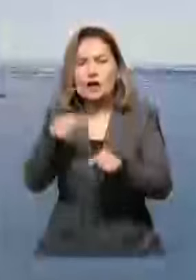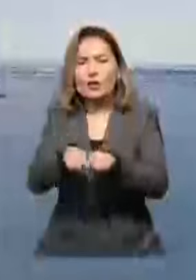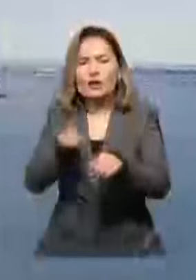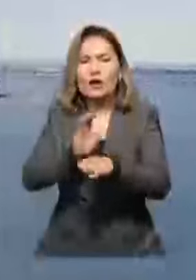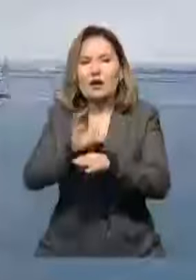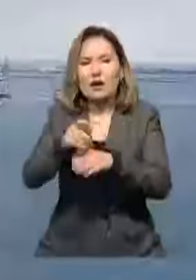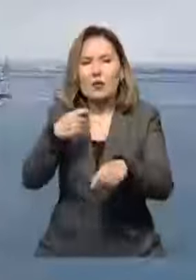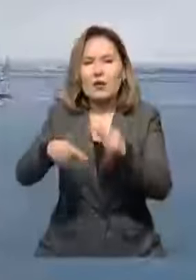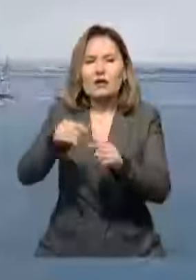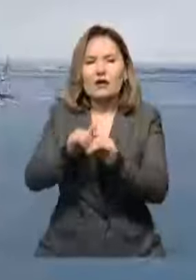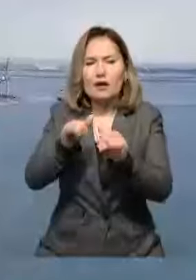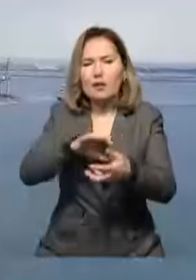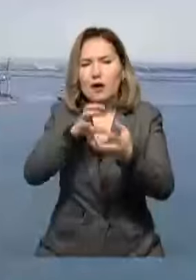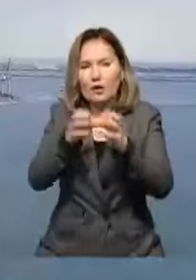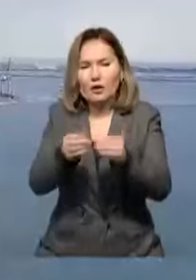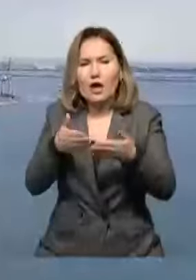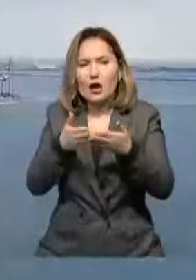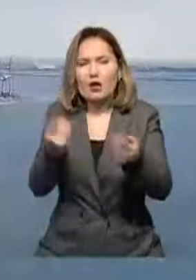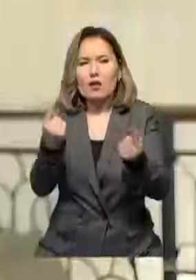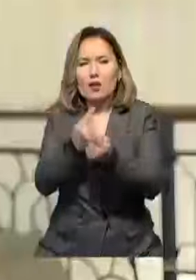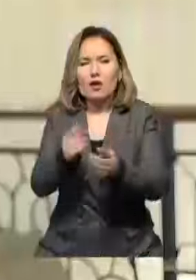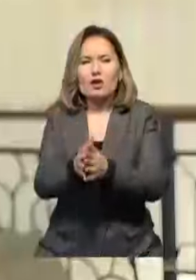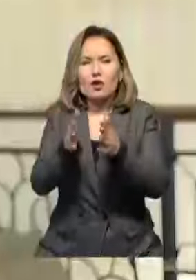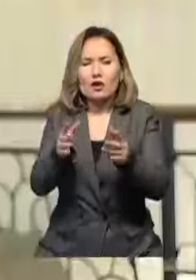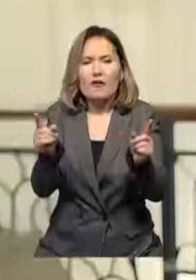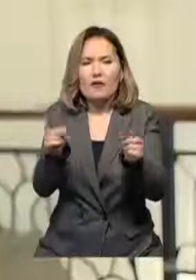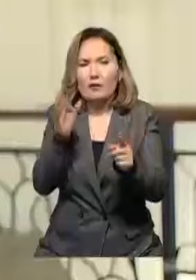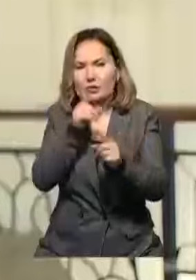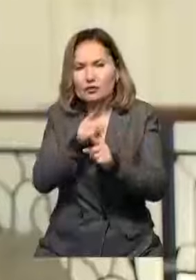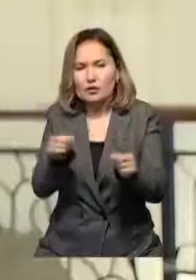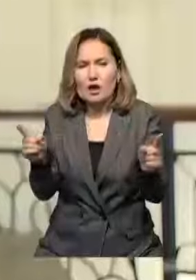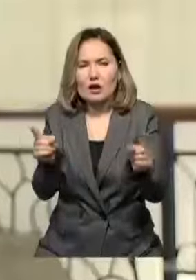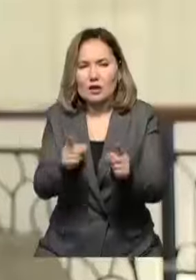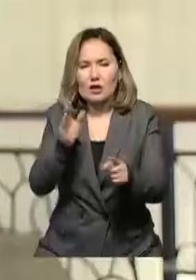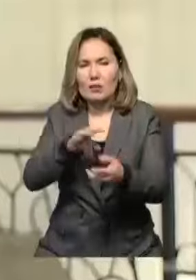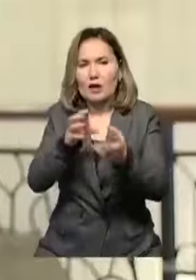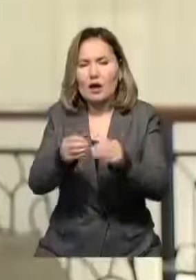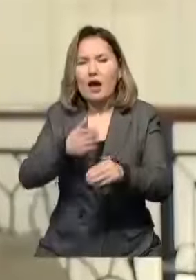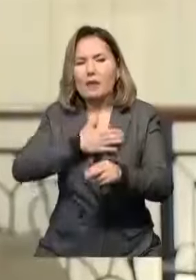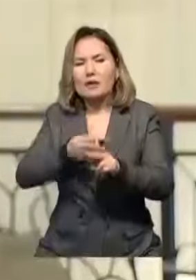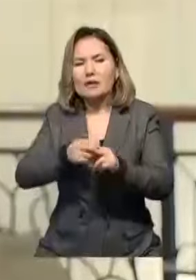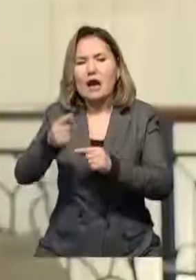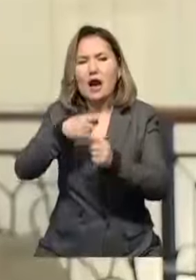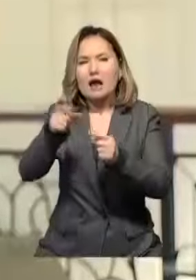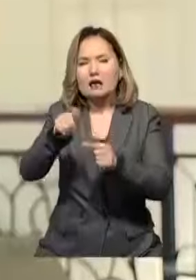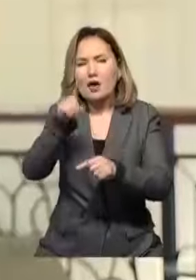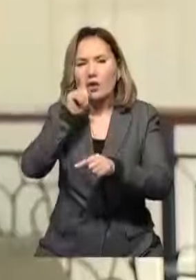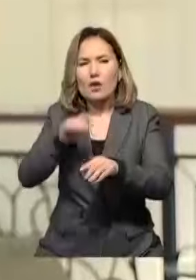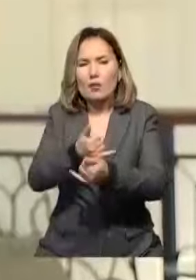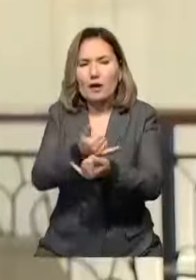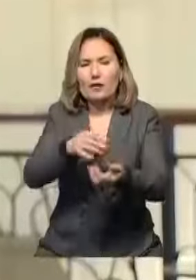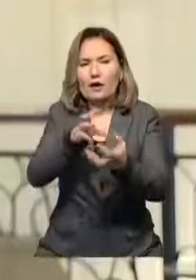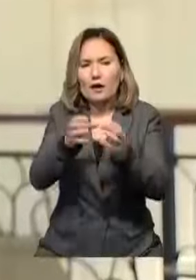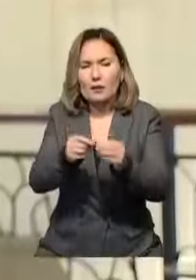қысқартты. Заманауи технология арқылы тасымалды қауіпсіз етті. Compared to the manual process. Біздің платформа кәсіпкерге қолайлы жағдай жасайды.